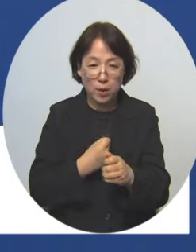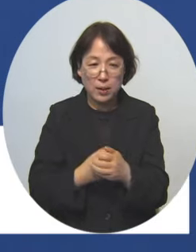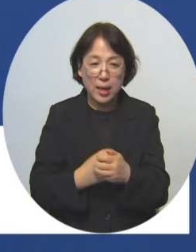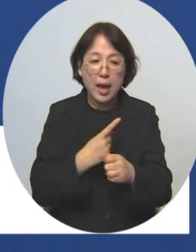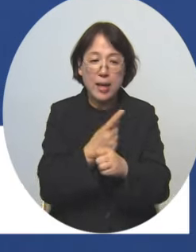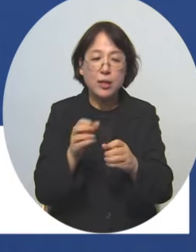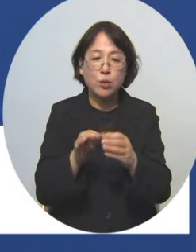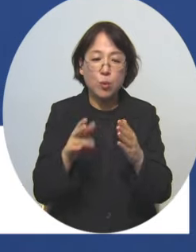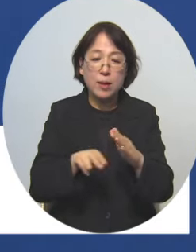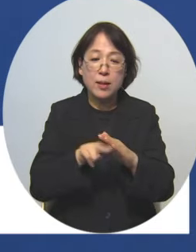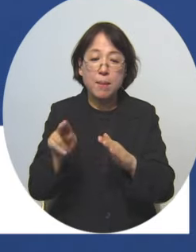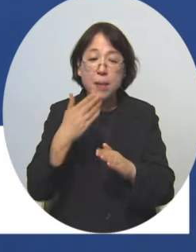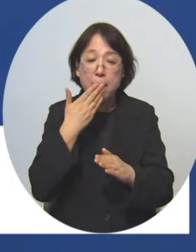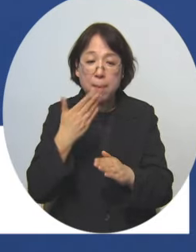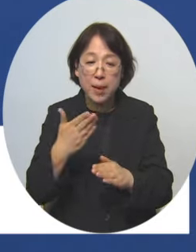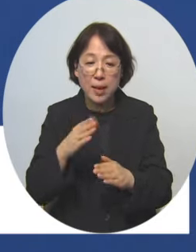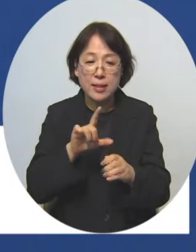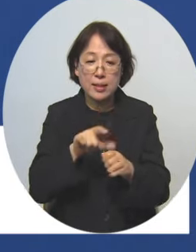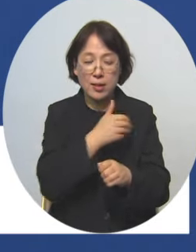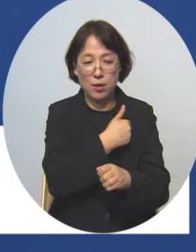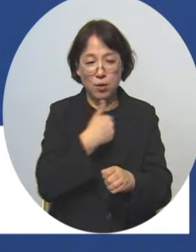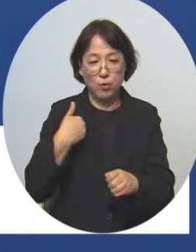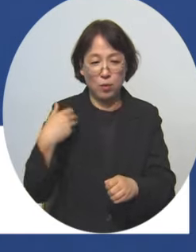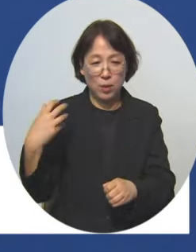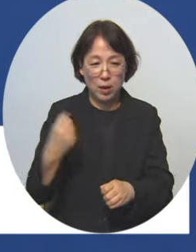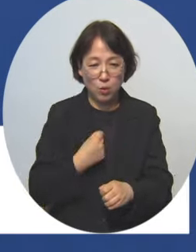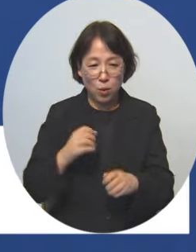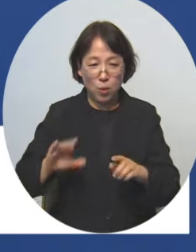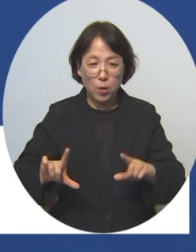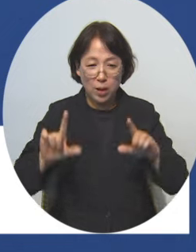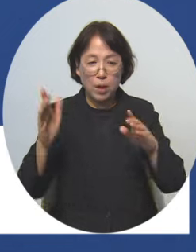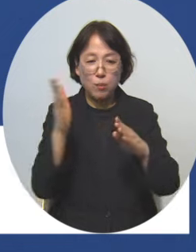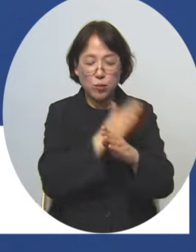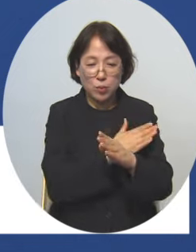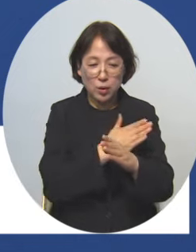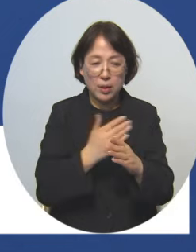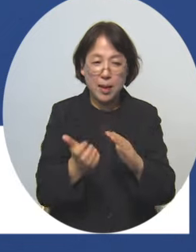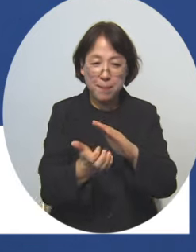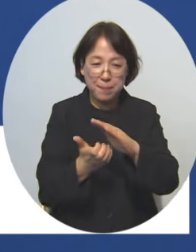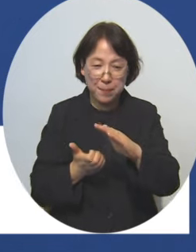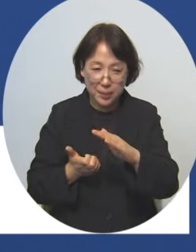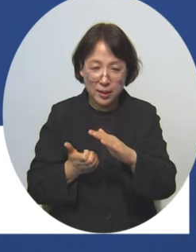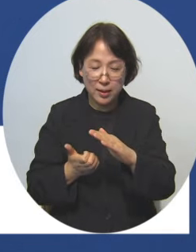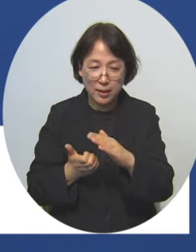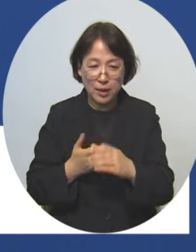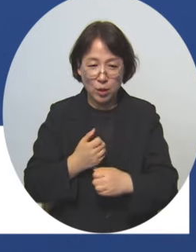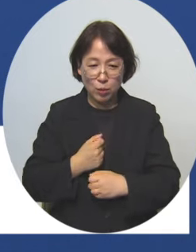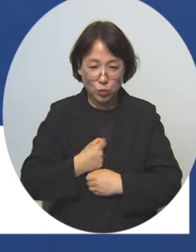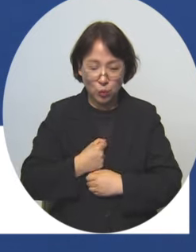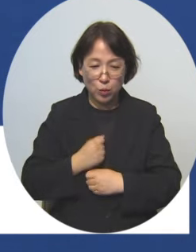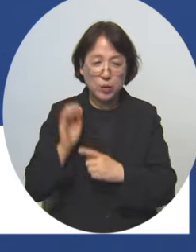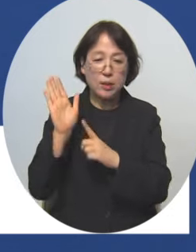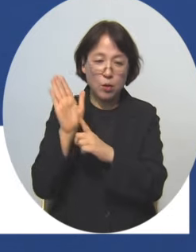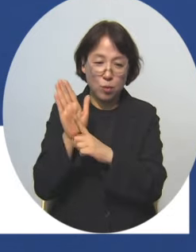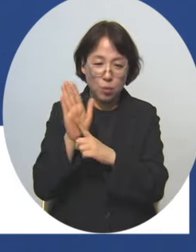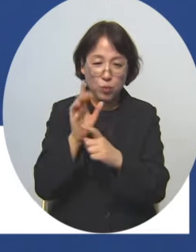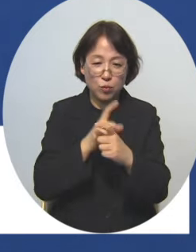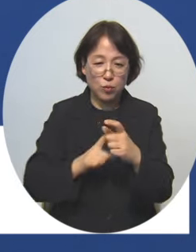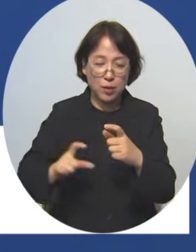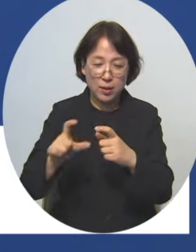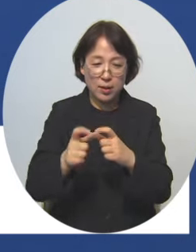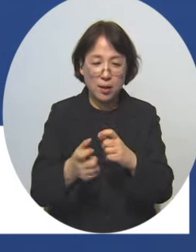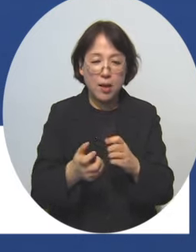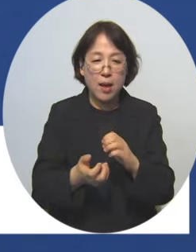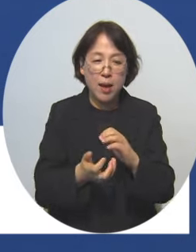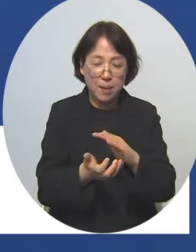1시간 동안 대피할 수 있는 시간적 여유를 갖도록 올해부터는 예비경보를 추가를 해서 예비경보가 떨어지면